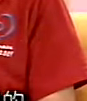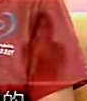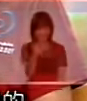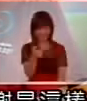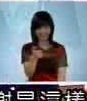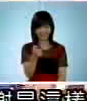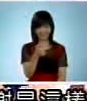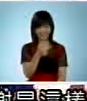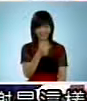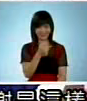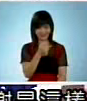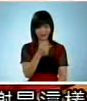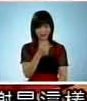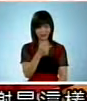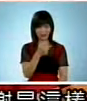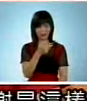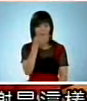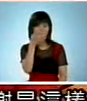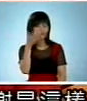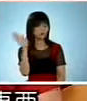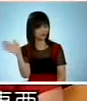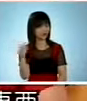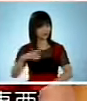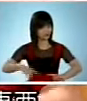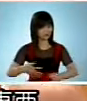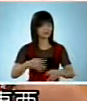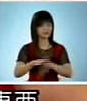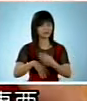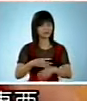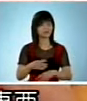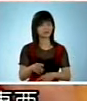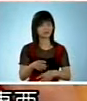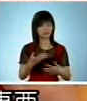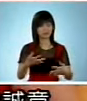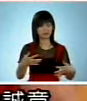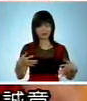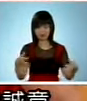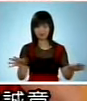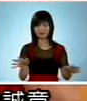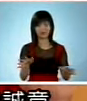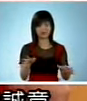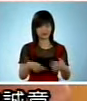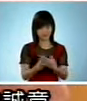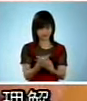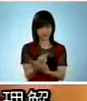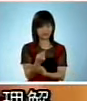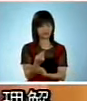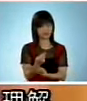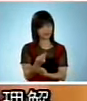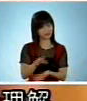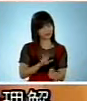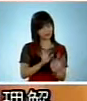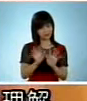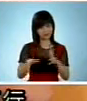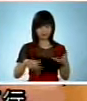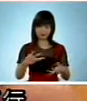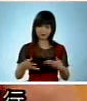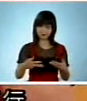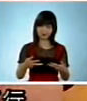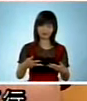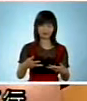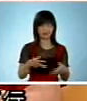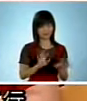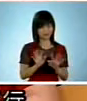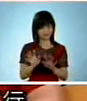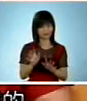个是台湾， 这是台湾。 在国外的那国际手语的谢谢是这样，所以你很多东西，你只要用你的诚意啊，其实他们可以理解，不